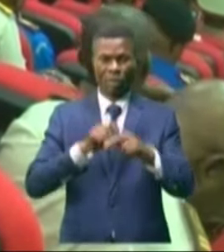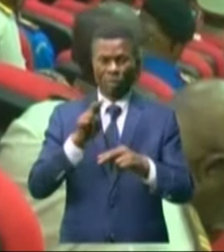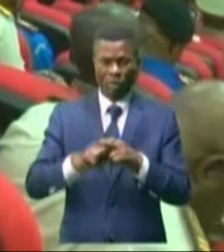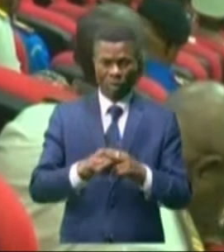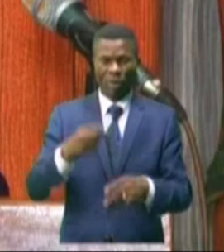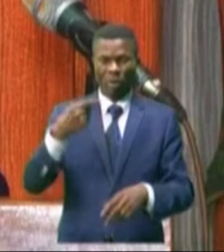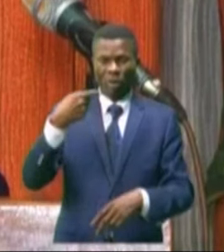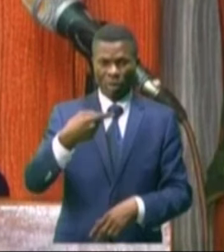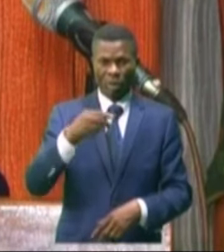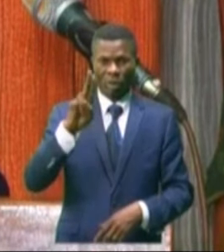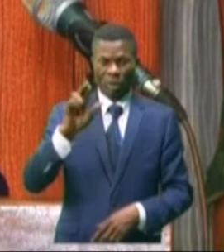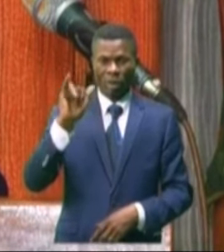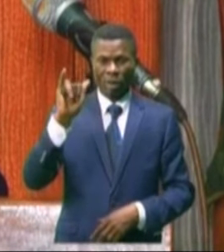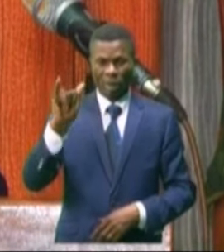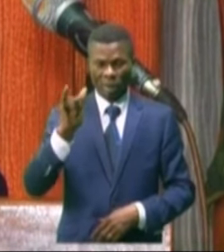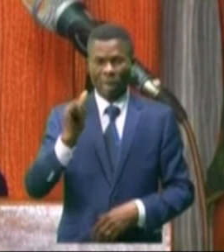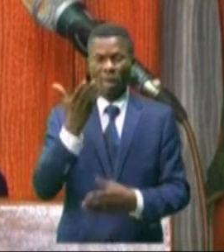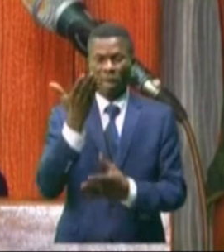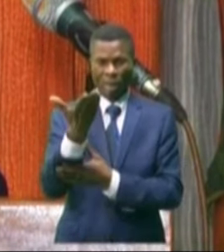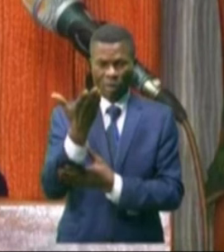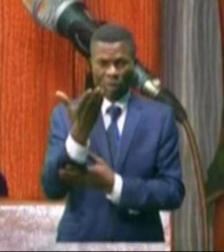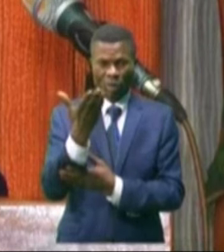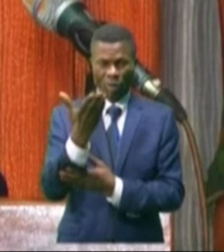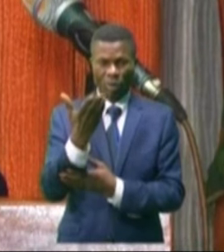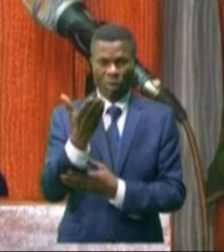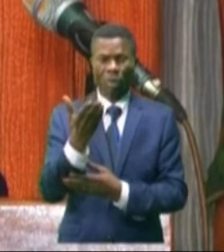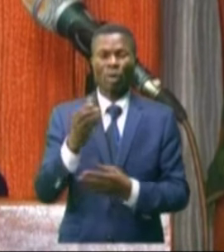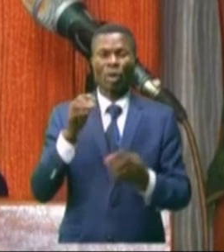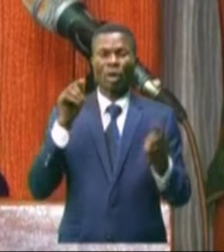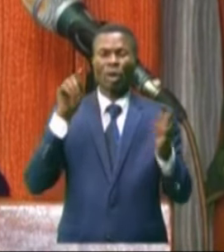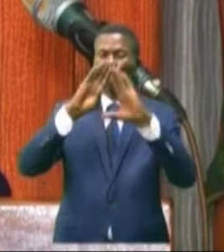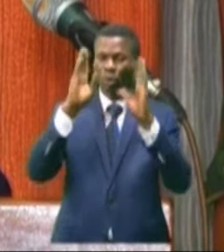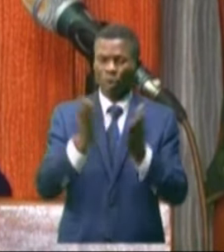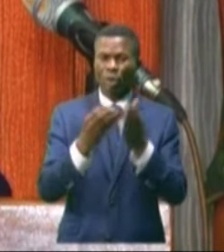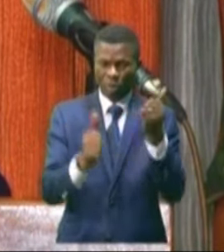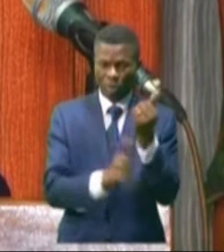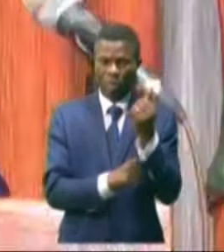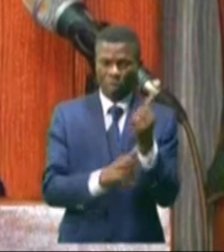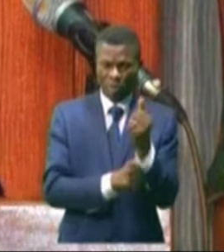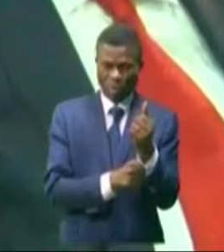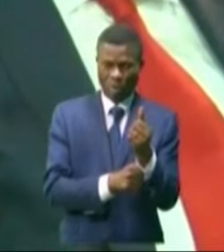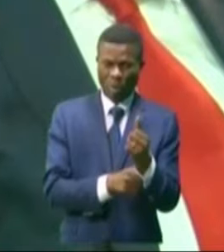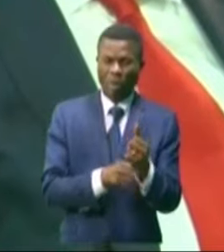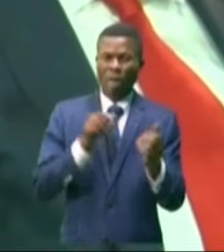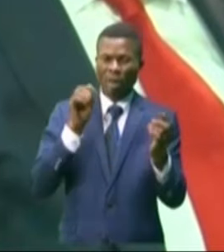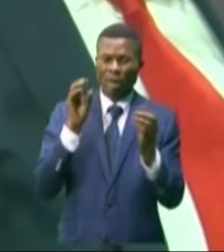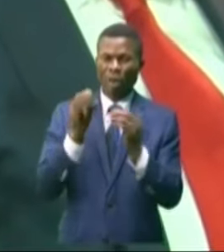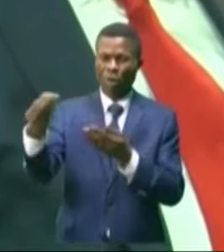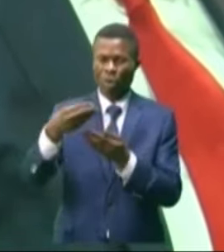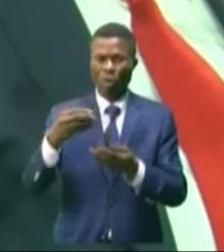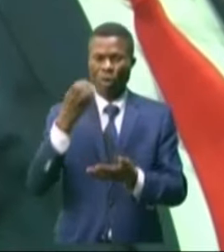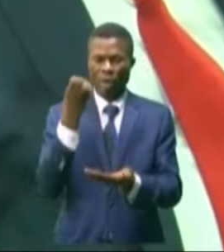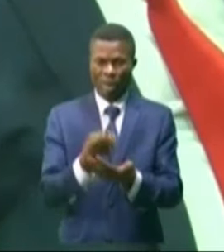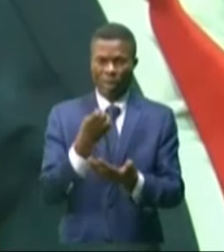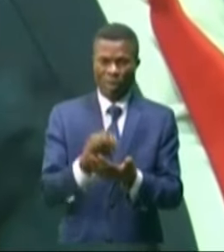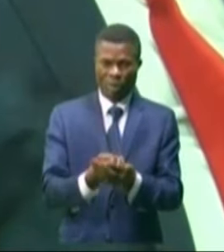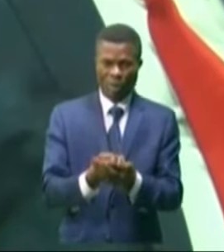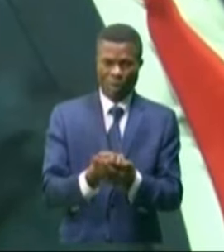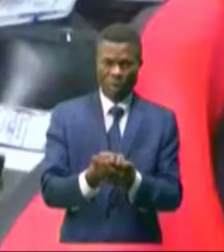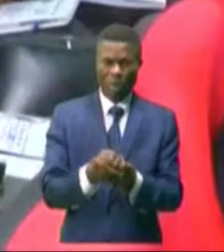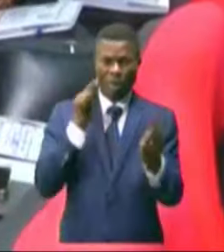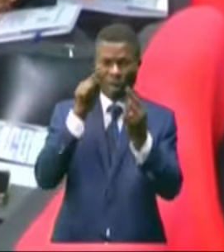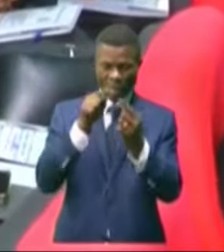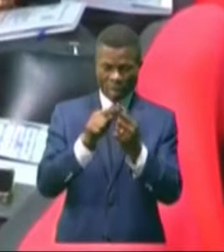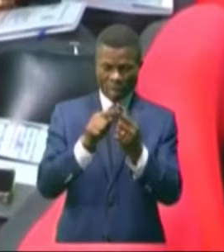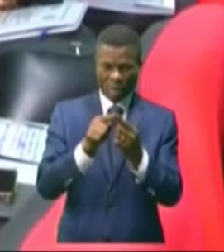Kabombo Mwadiamvita, a interpellé. La région des Grands Lacs devrait faire l'objet des colloques économiques dans les buts